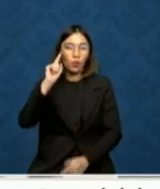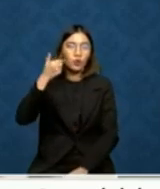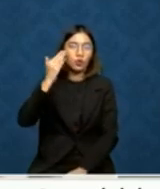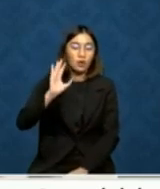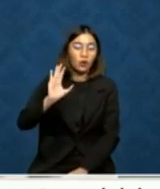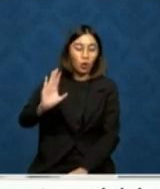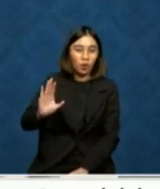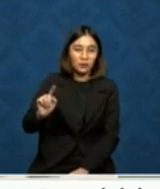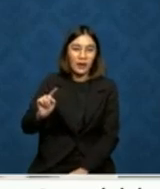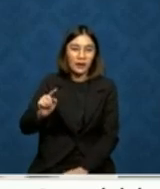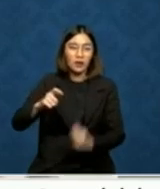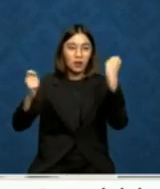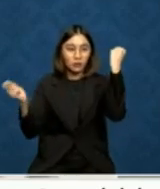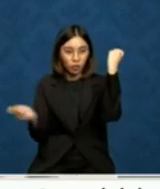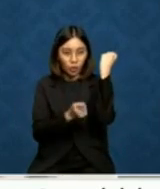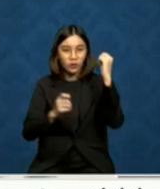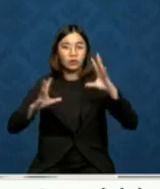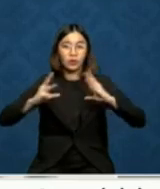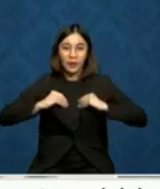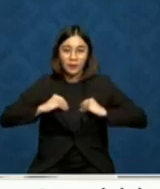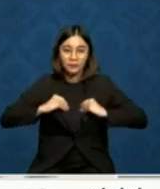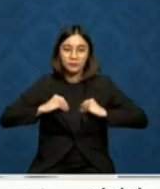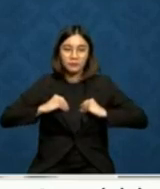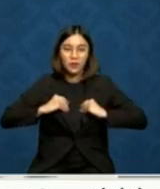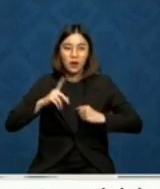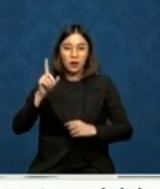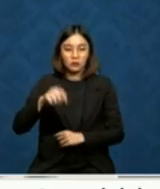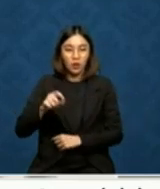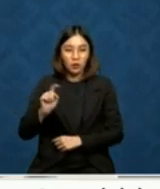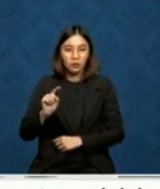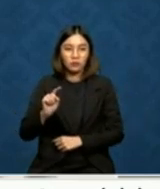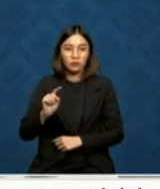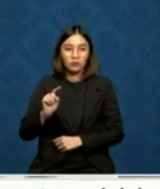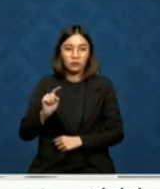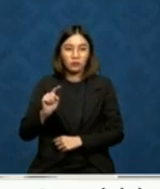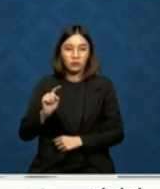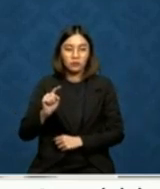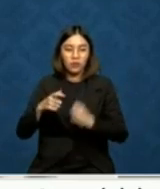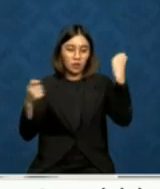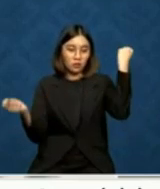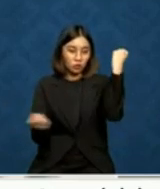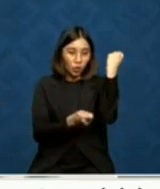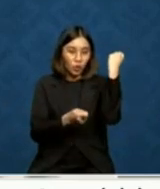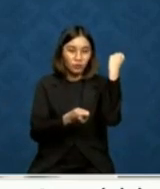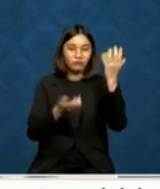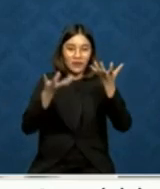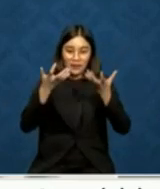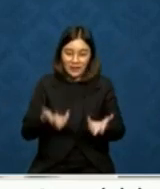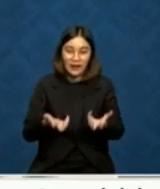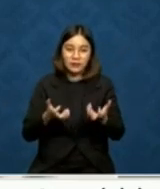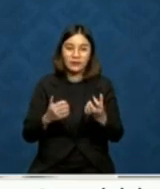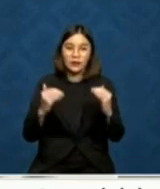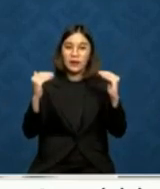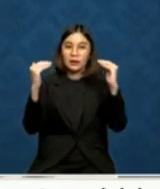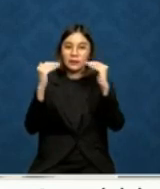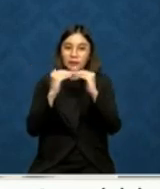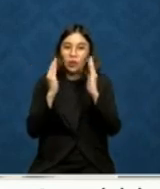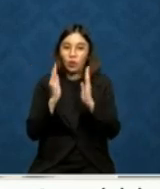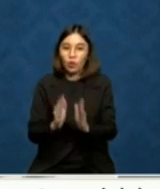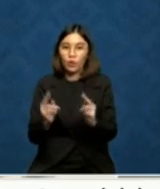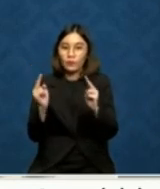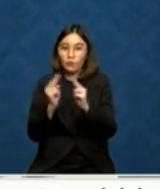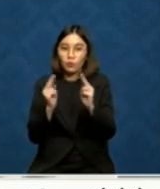าและโทษที่เขารับควรจะรับโทษหนักเท่ากับผู้ที่กระทำชำเ